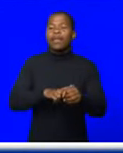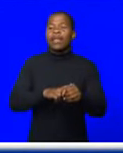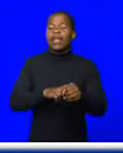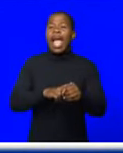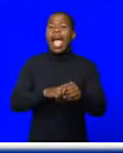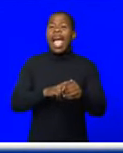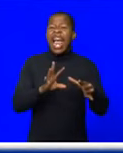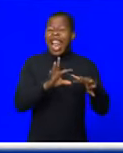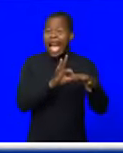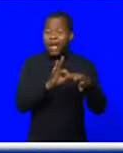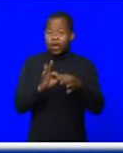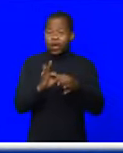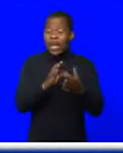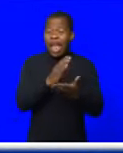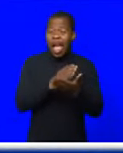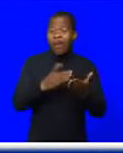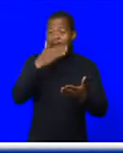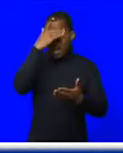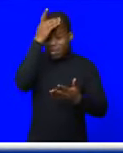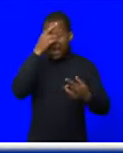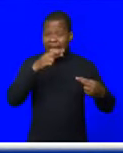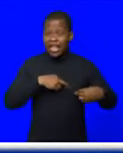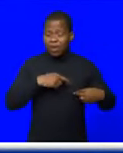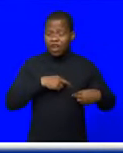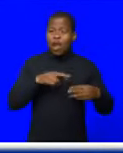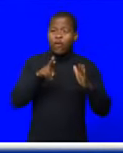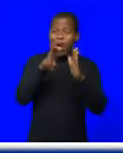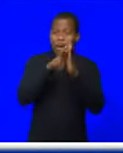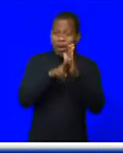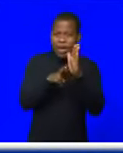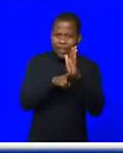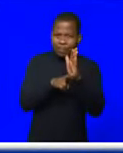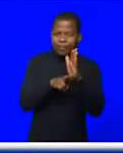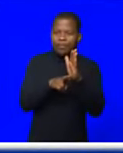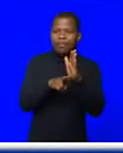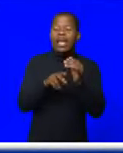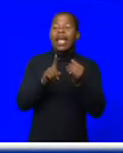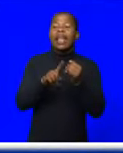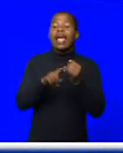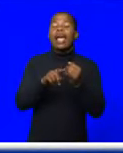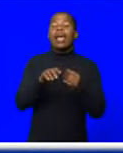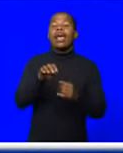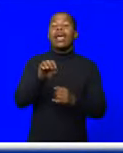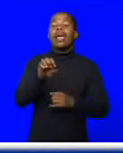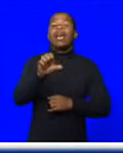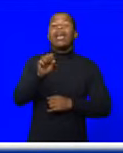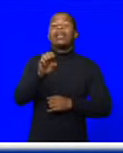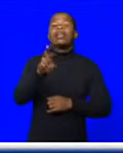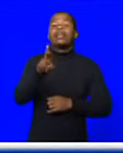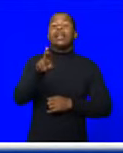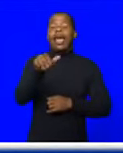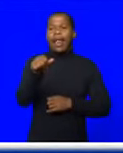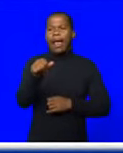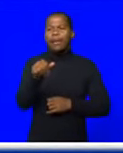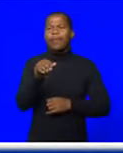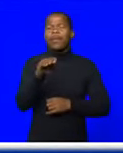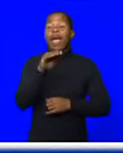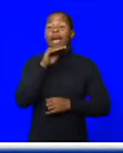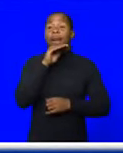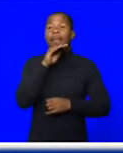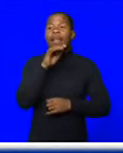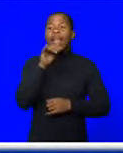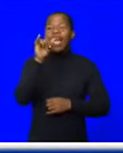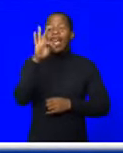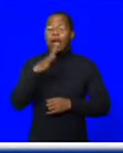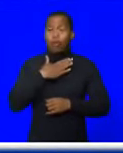bathinze nenda regulator kutawuhamba kanjani energy regulator ngibizi ekuthenini ngoba nakhona nafuna